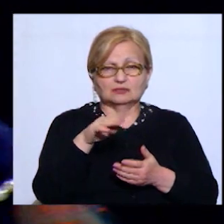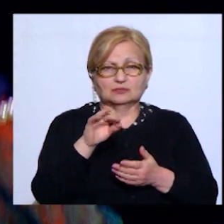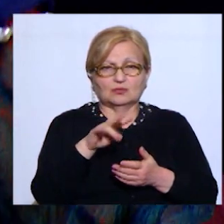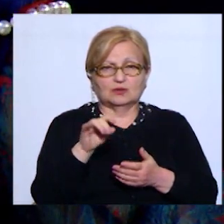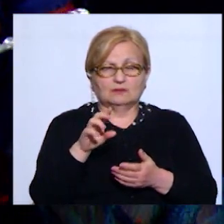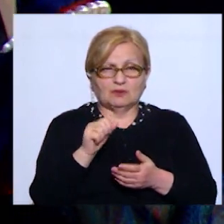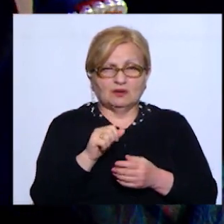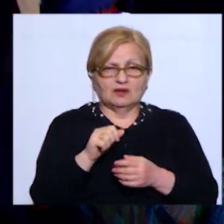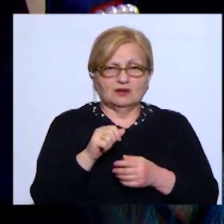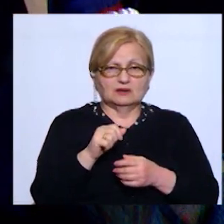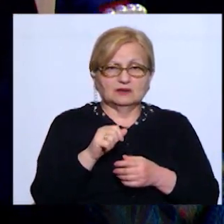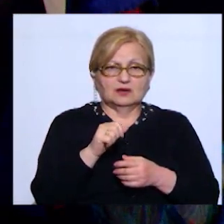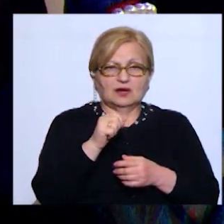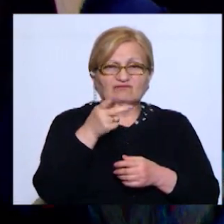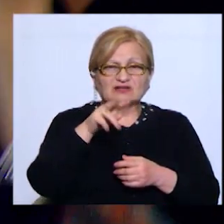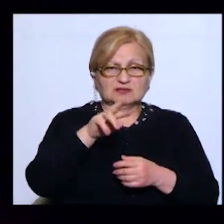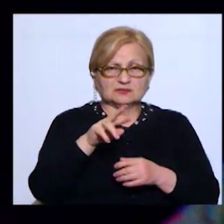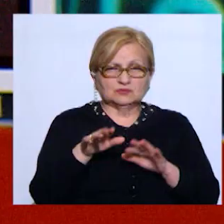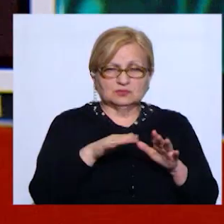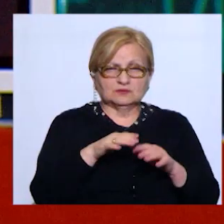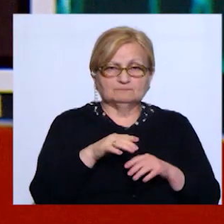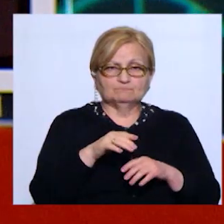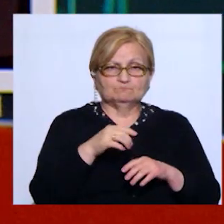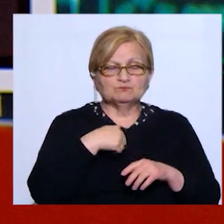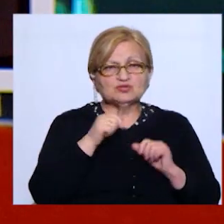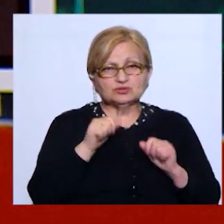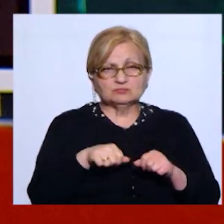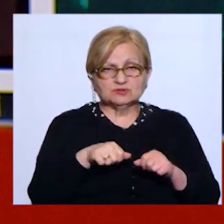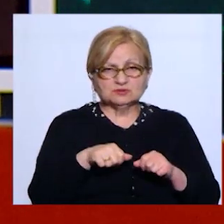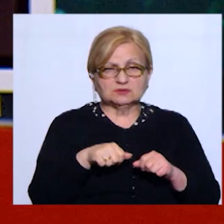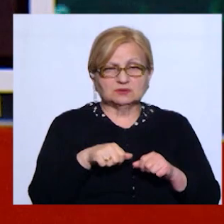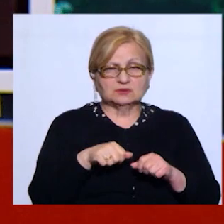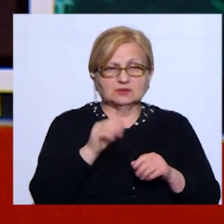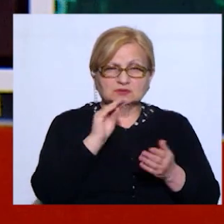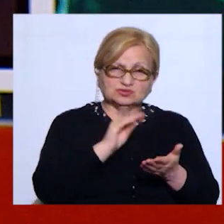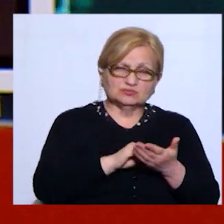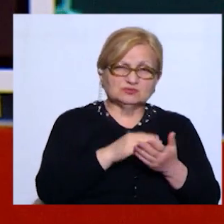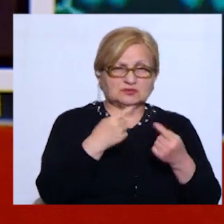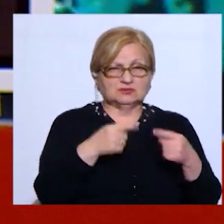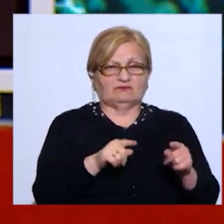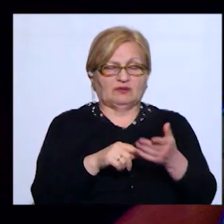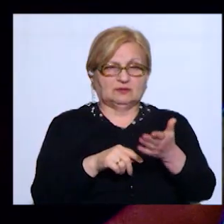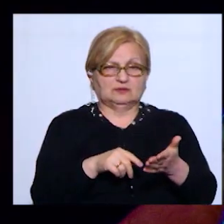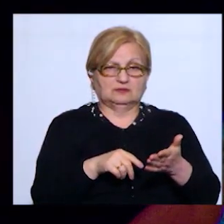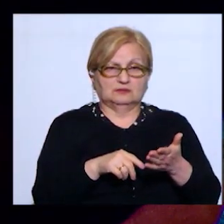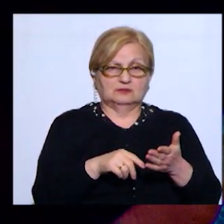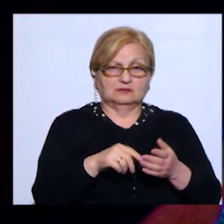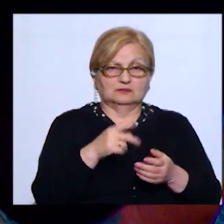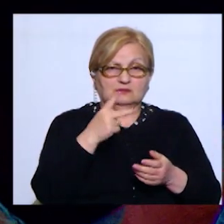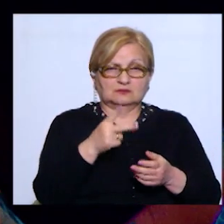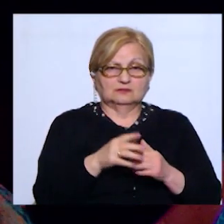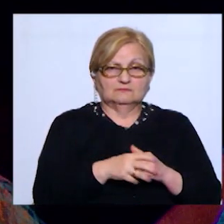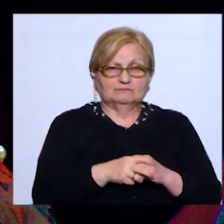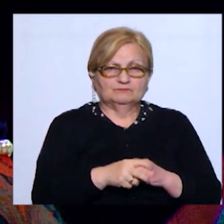აი ეს, სადაც a არ უდრის 0-ს, ასევე შემიძლია ჩავწერო აი ესე, წვეროს კოორდინატით